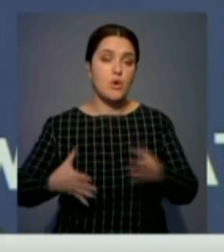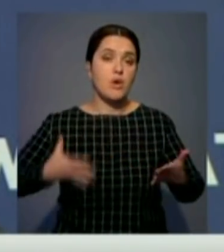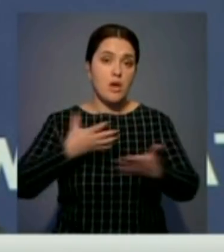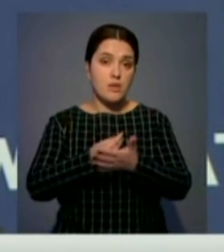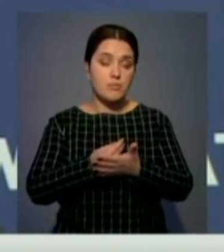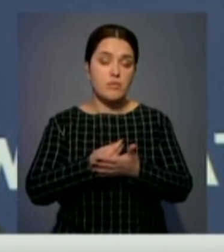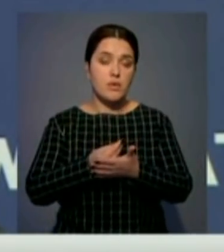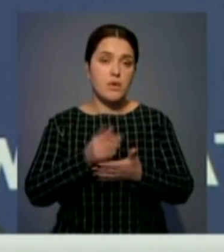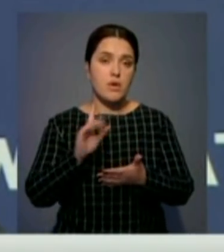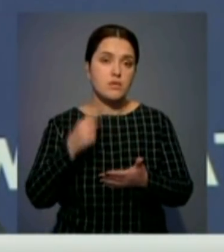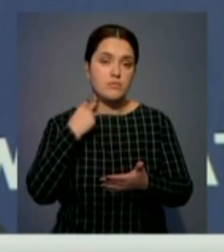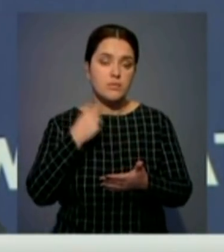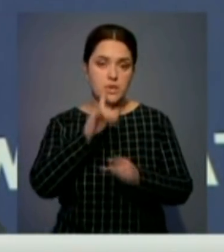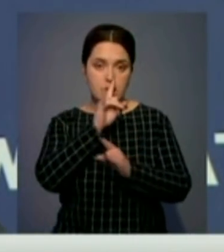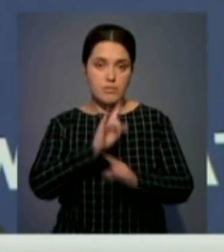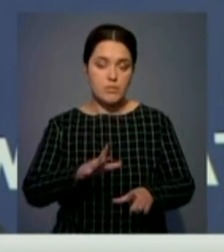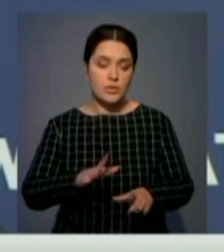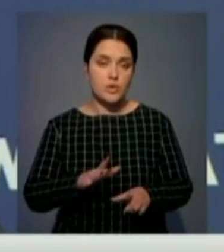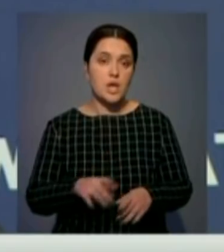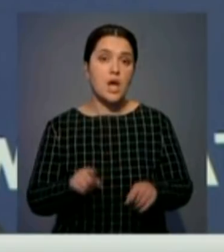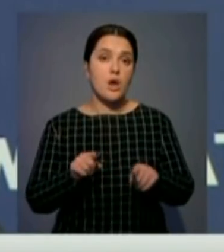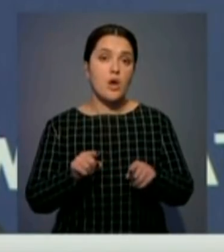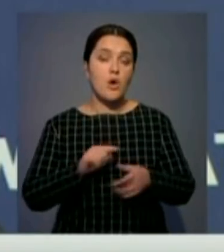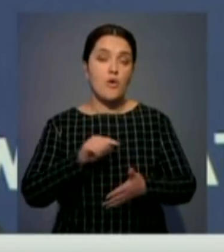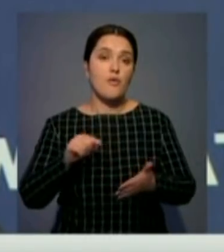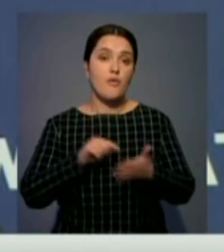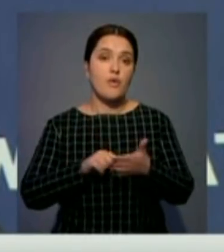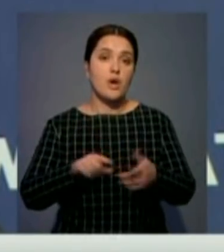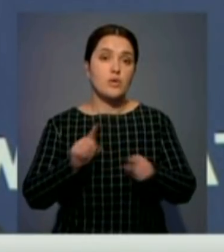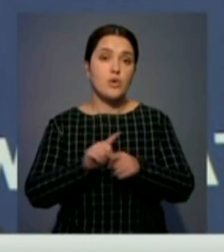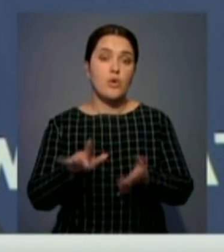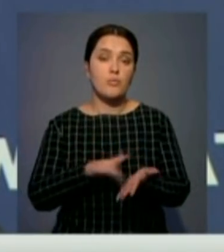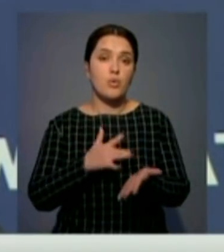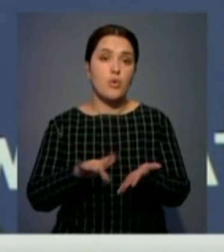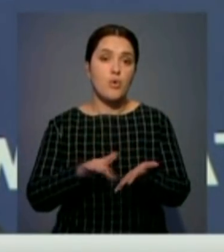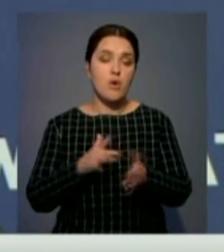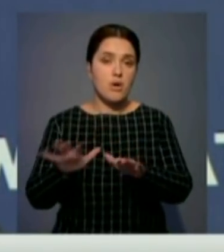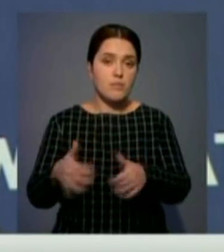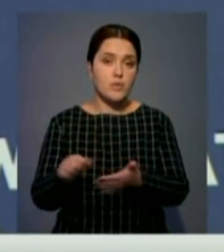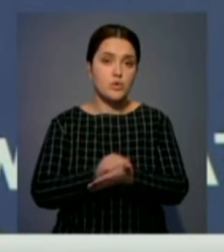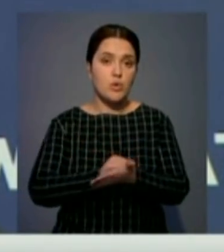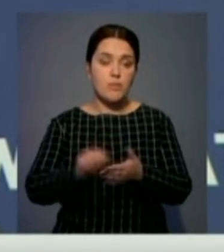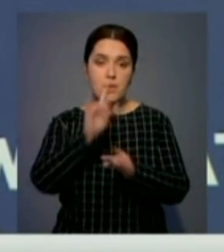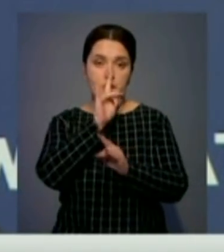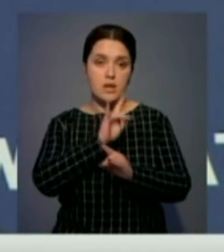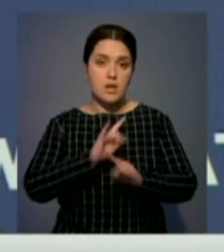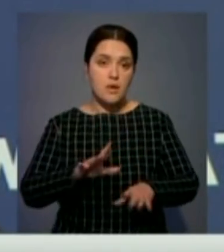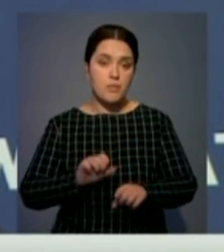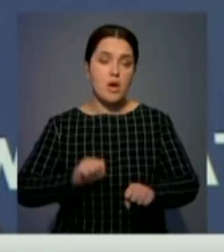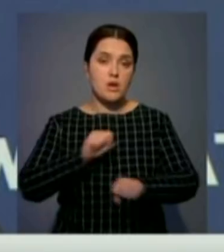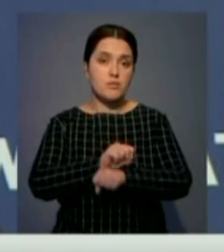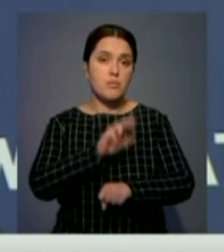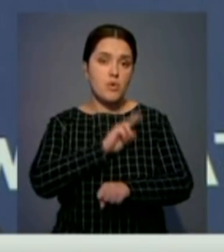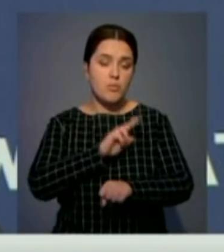материального ущерба. Снимутся вопросы, связанные с выемкой бухгалтерских документов. Выемка не будет приостанавливать